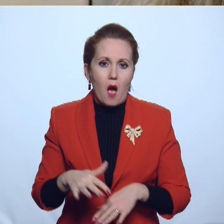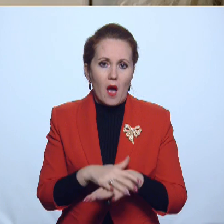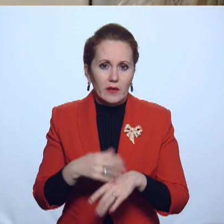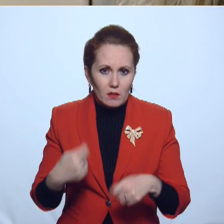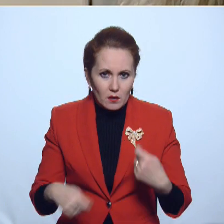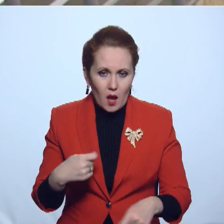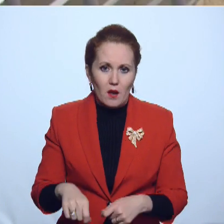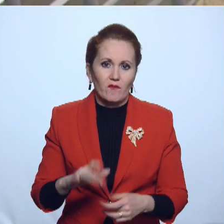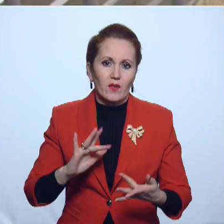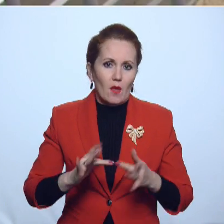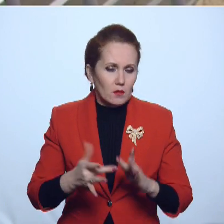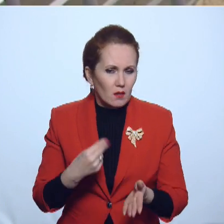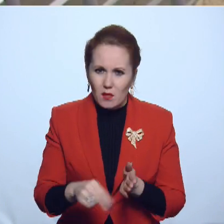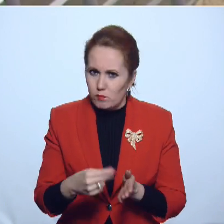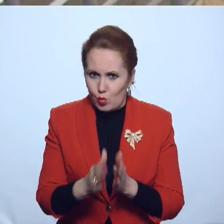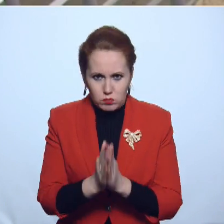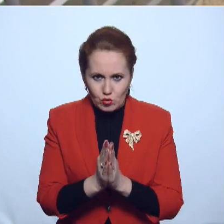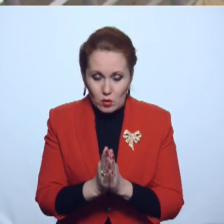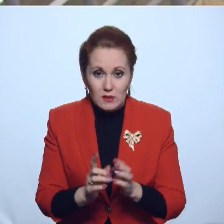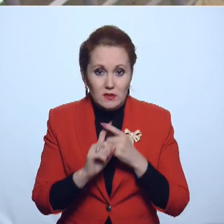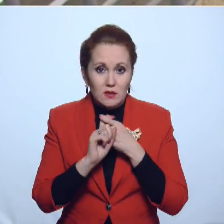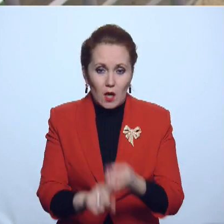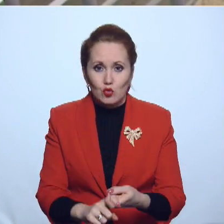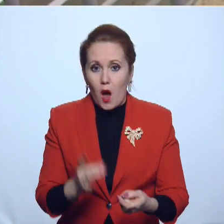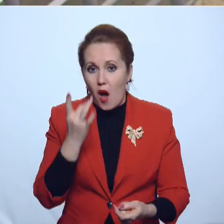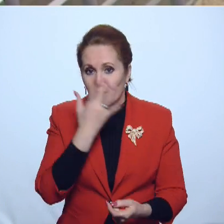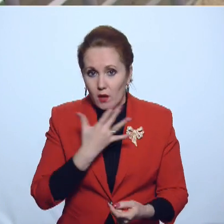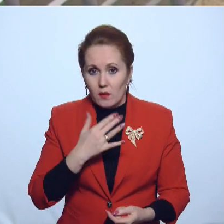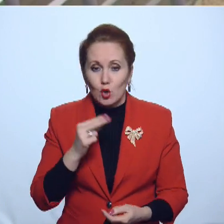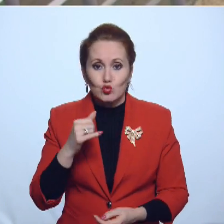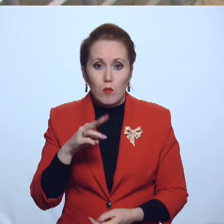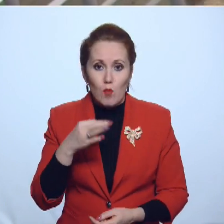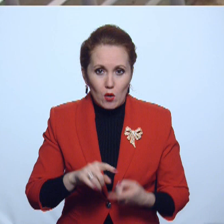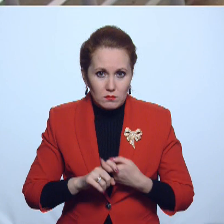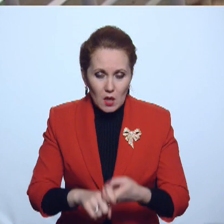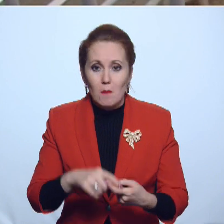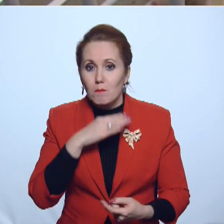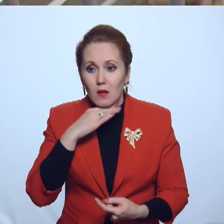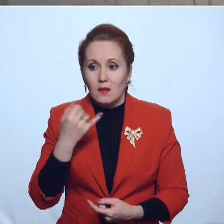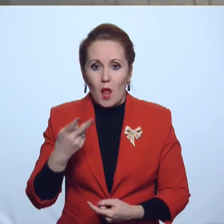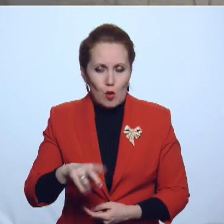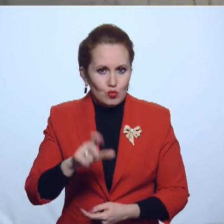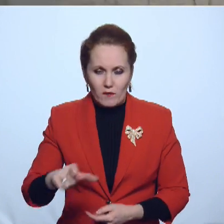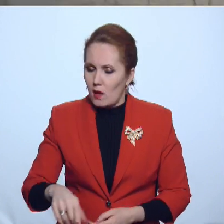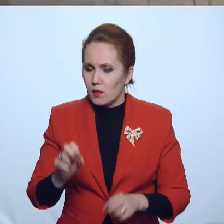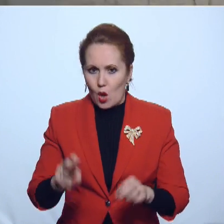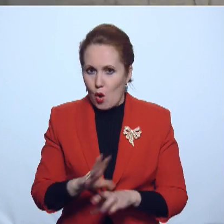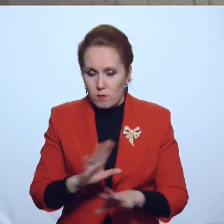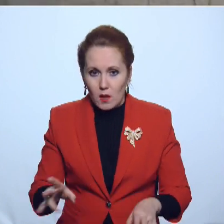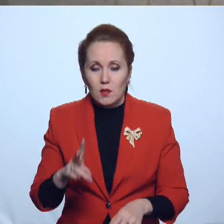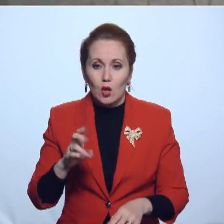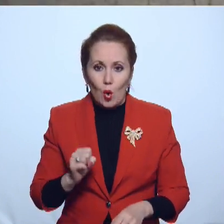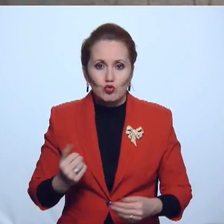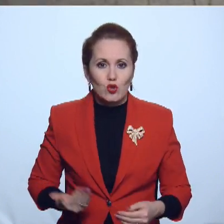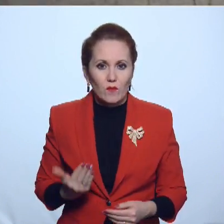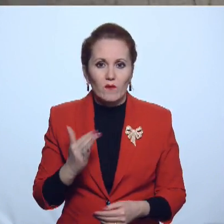рынках, в сети интернет. Зараженное африканкой мясо для человека не опасно, но живучий вирус с остатками